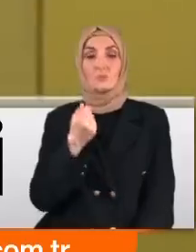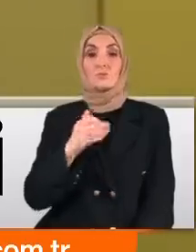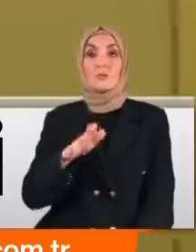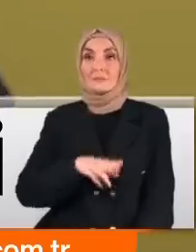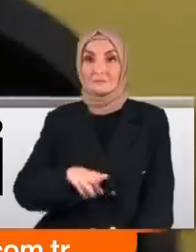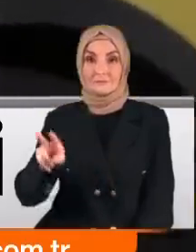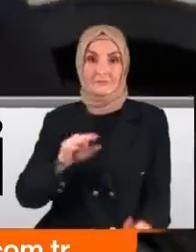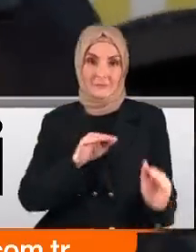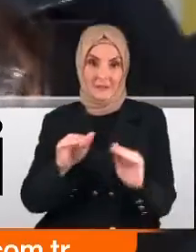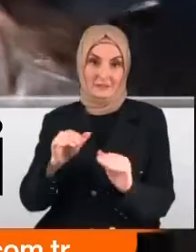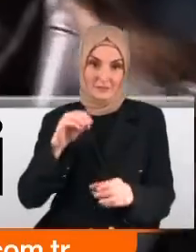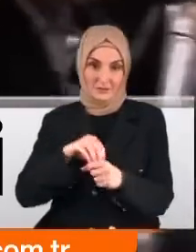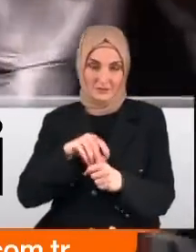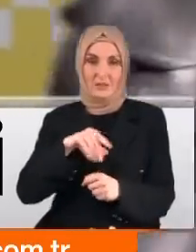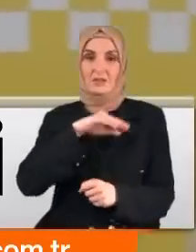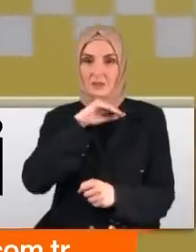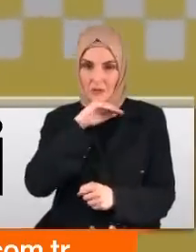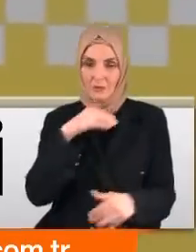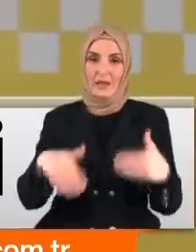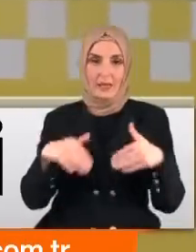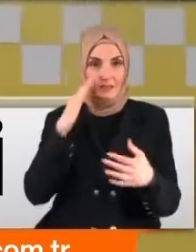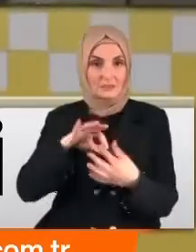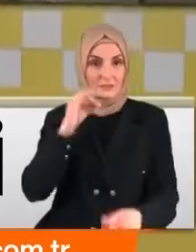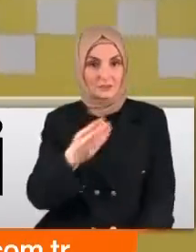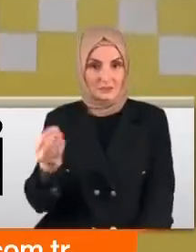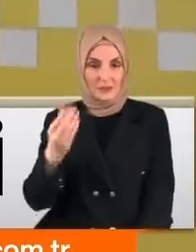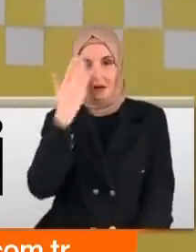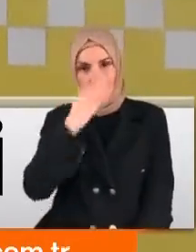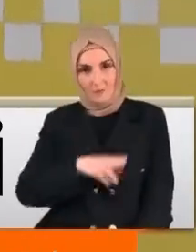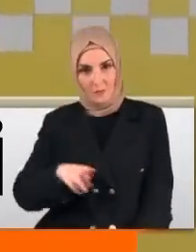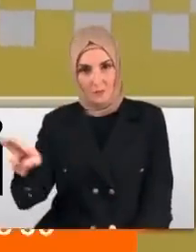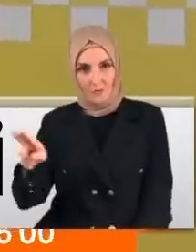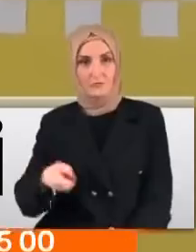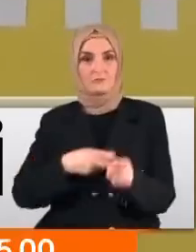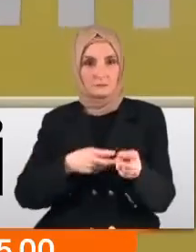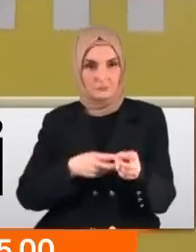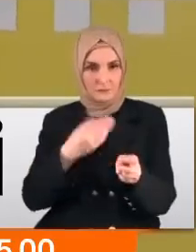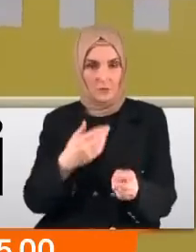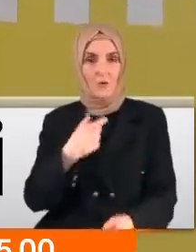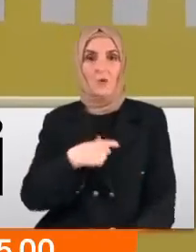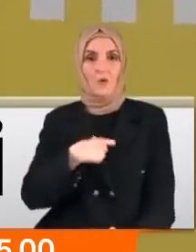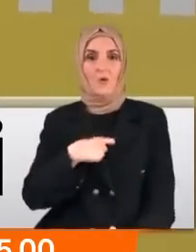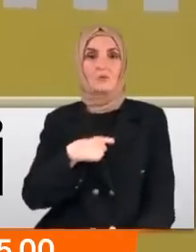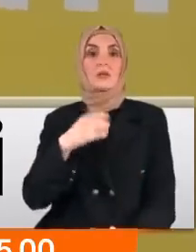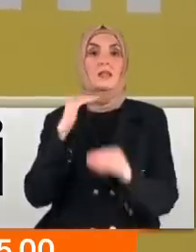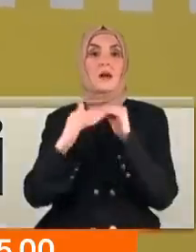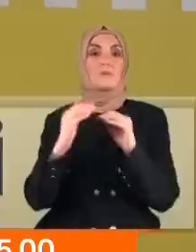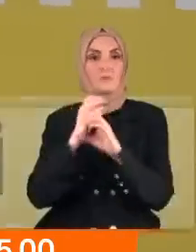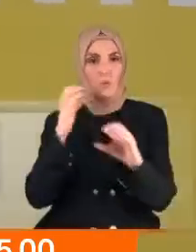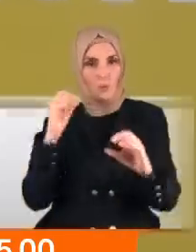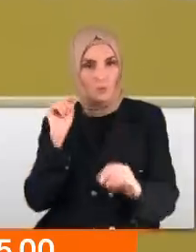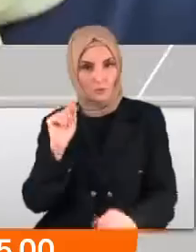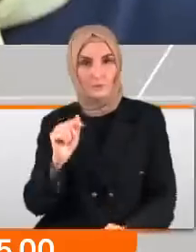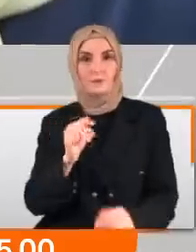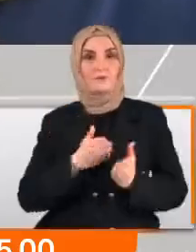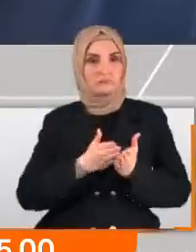kapsamında yaşlı ve engelli bireylerin karayolu, demiryolu, özel halk otobüsleri ve deniz ulaşım araçlarından ücretsiz yararlanmaları